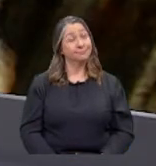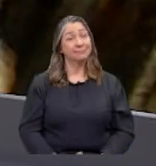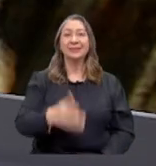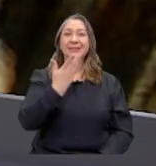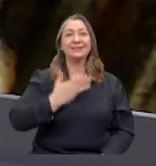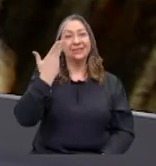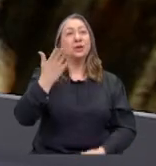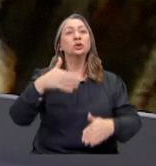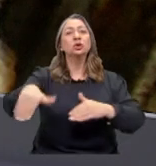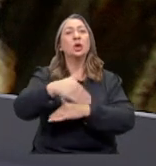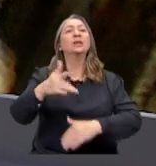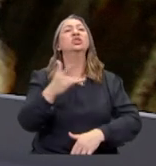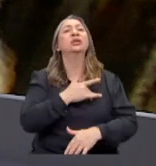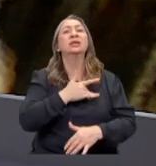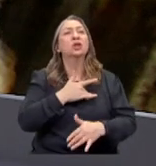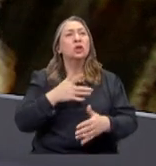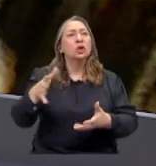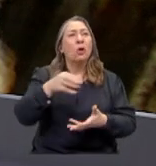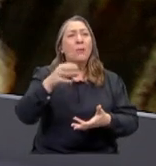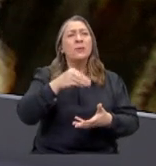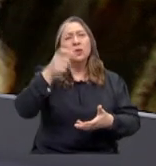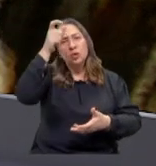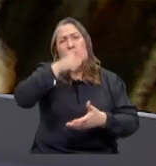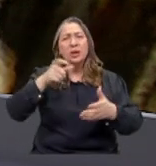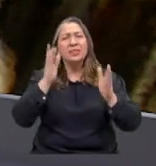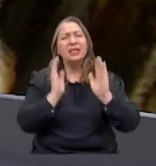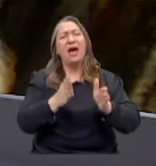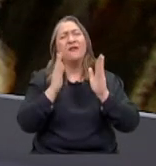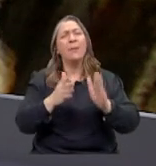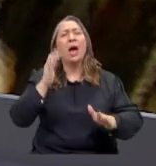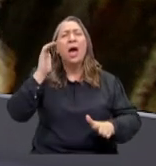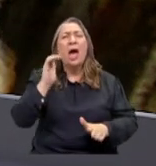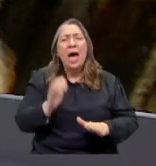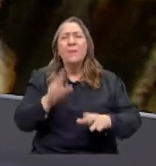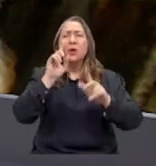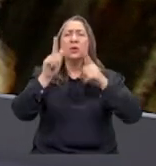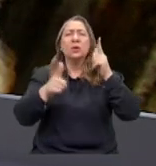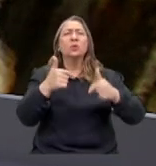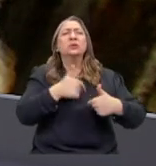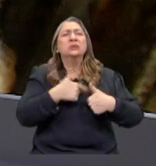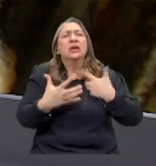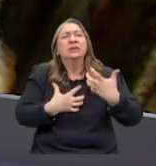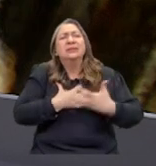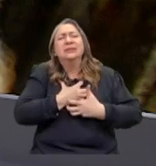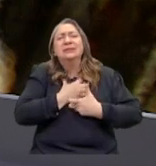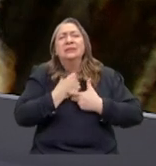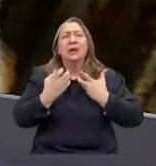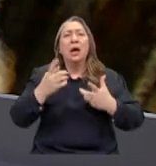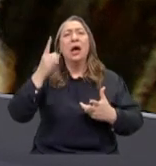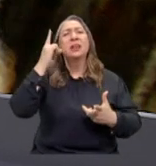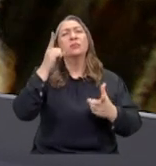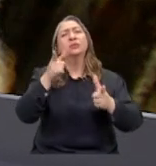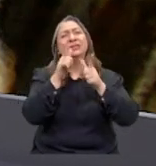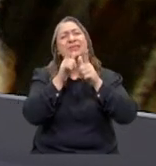Sayın seyirciler, sokak canlarımızı toplamalar tüm Türkiye'de devam ediyor ve her görüntüde yüreklerimiz dağlanıyor. Allah'ın